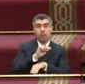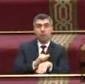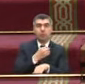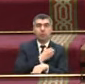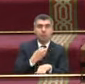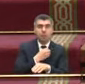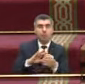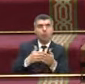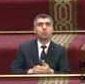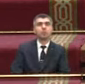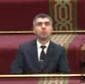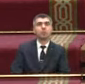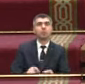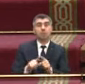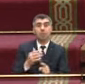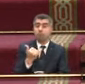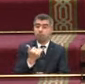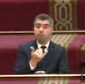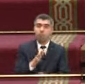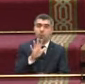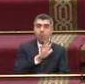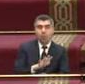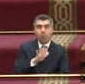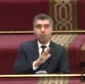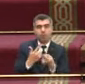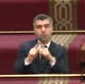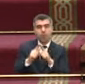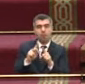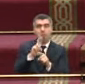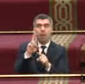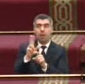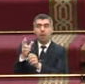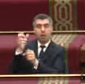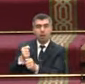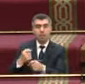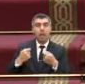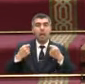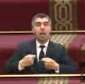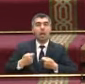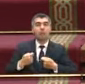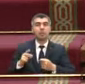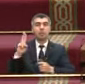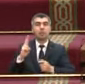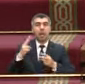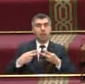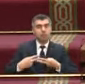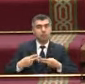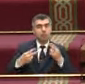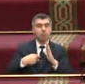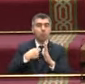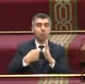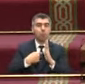وطني كبير وباهتمام ومتابعة خاصين من لدن جلالة الملك، الذي ترأس مراسيم إطلاق التنزيل الفعلي للمشروع